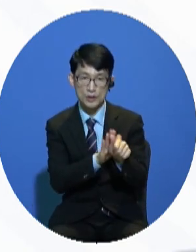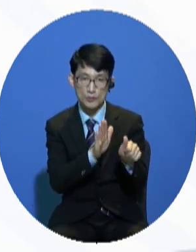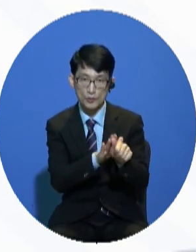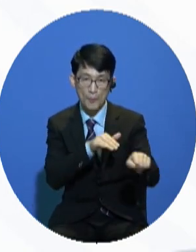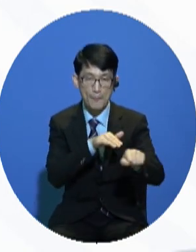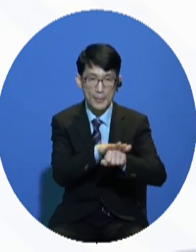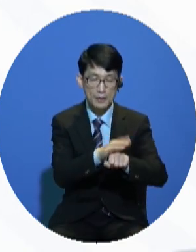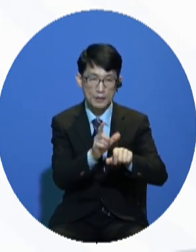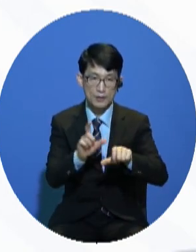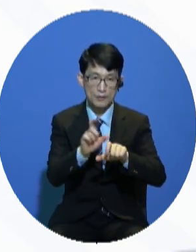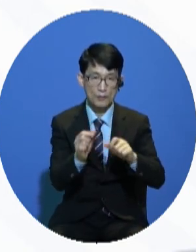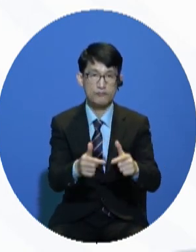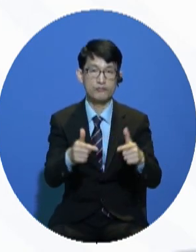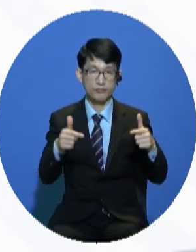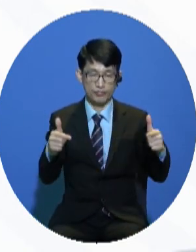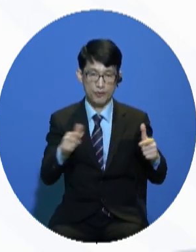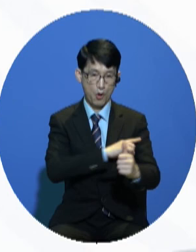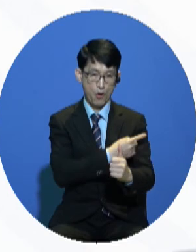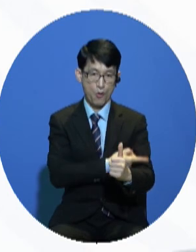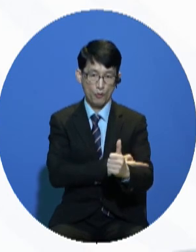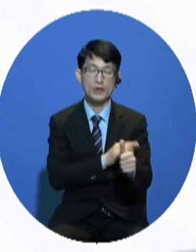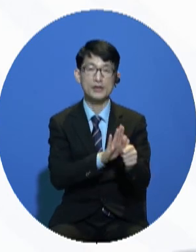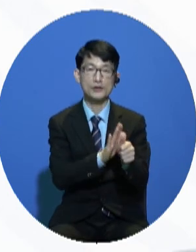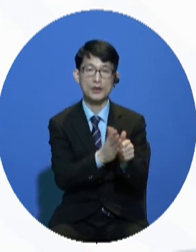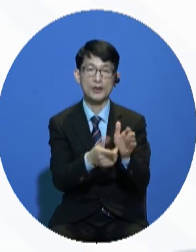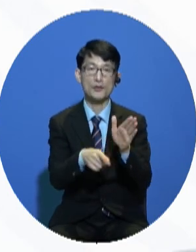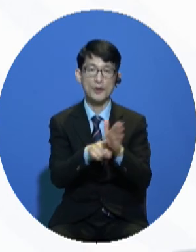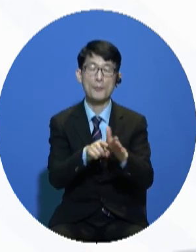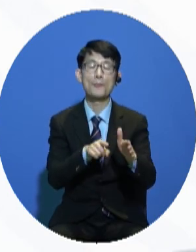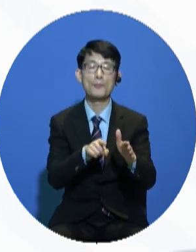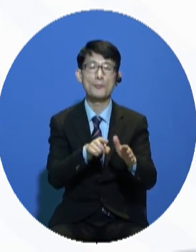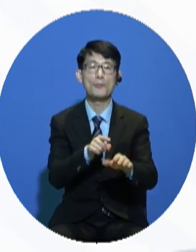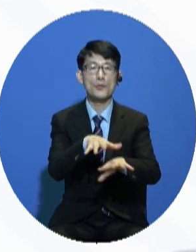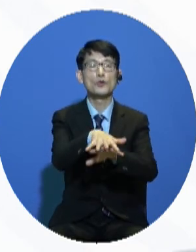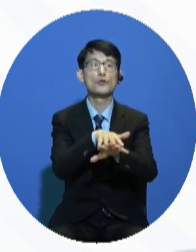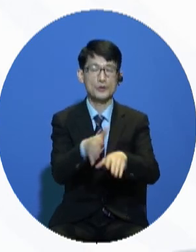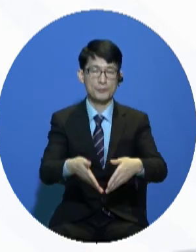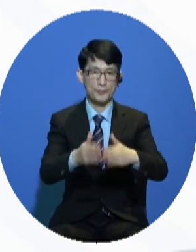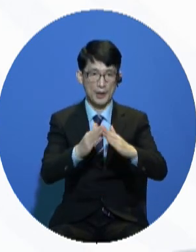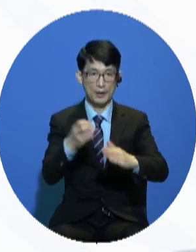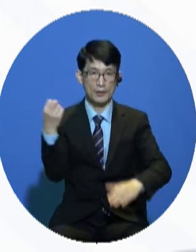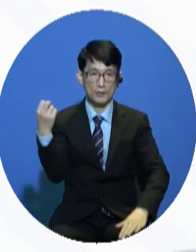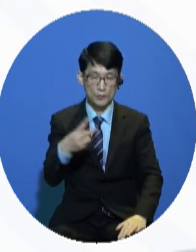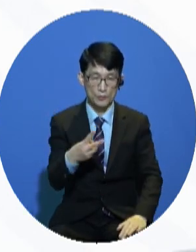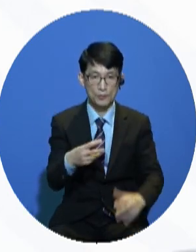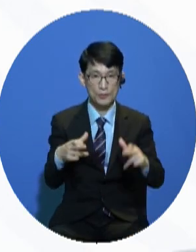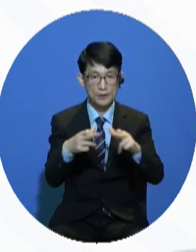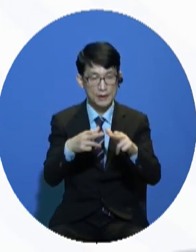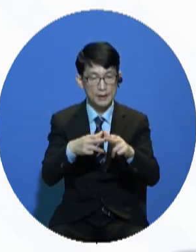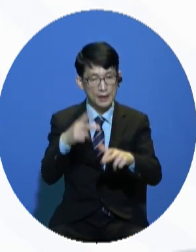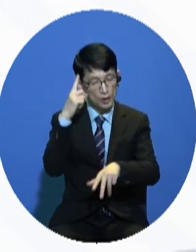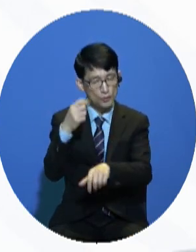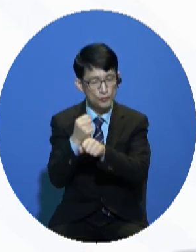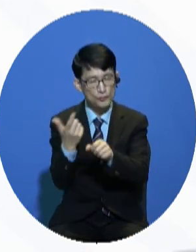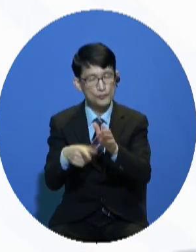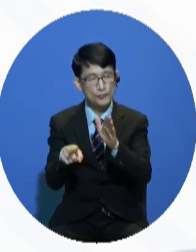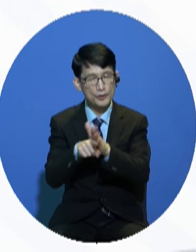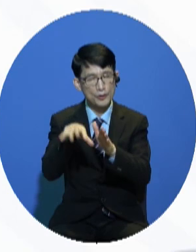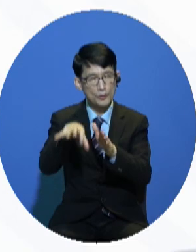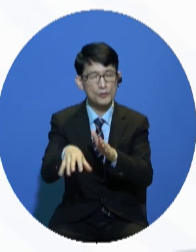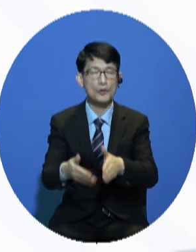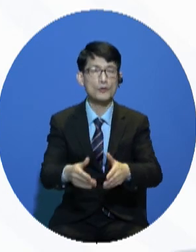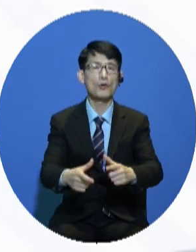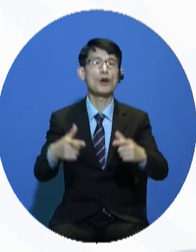강화해서 실질적인 권리 옹호가 될 수 있도록 지원하는 체계, 그리고 장애와 관련된 연구개발 지원 체계도 확대